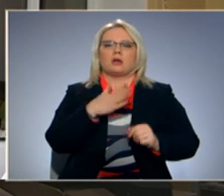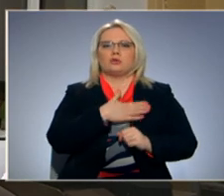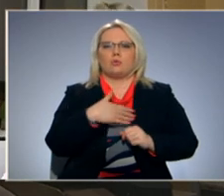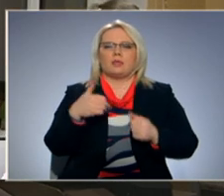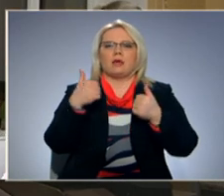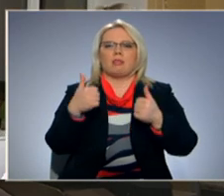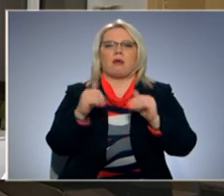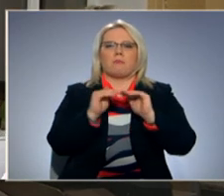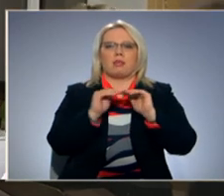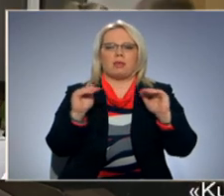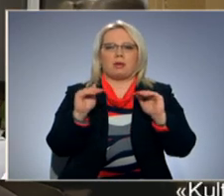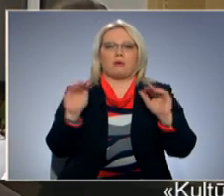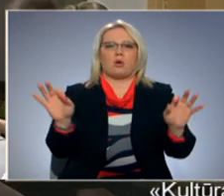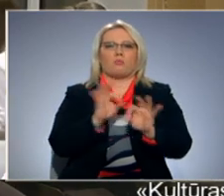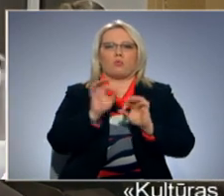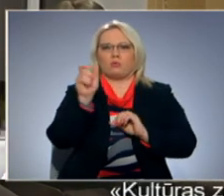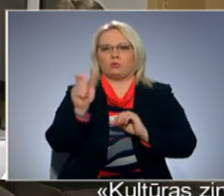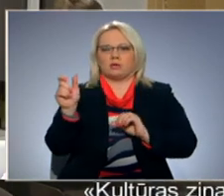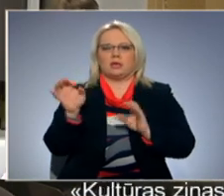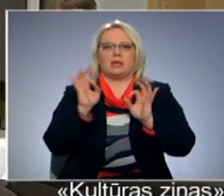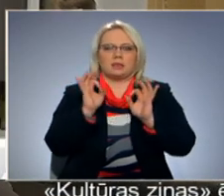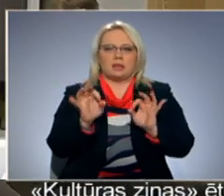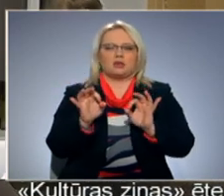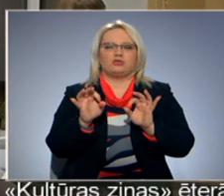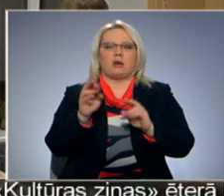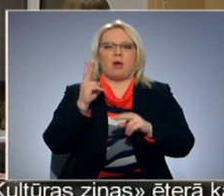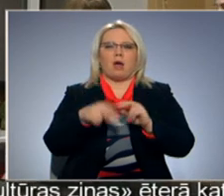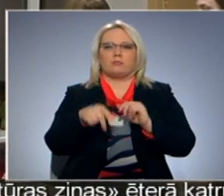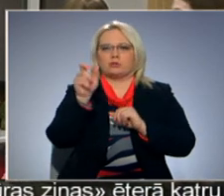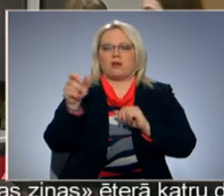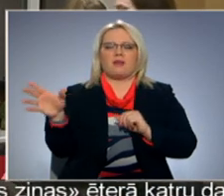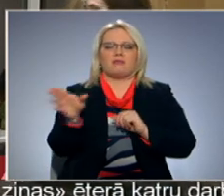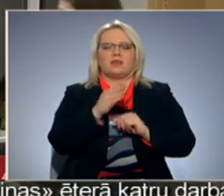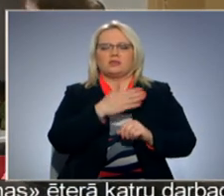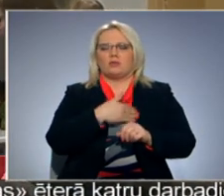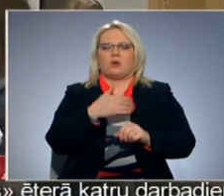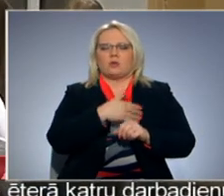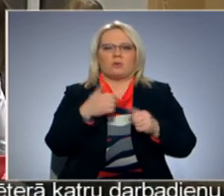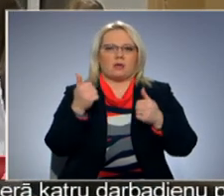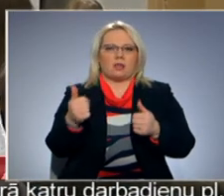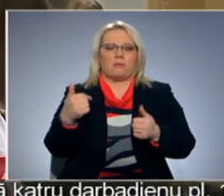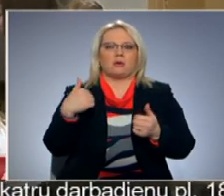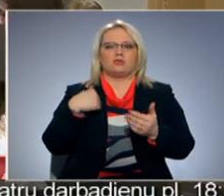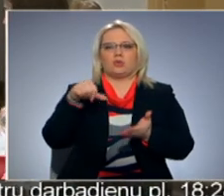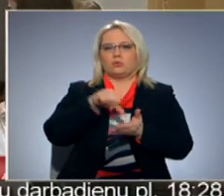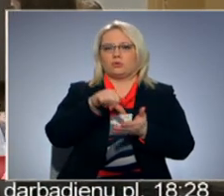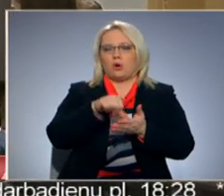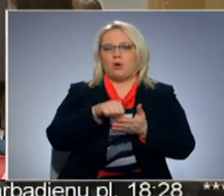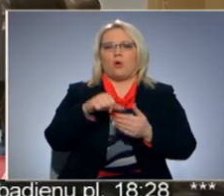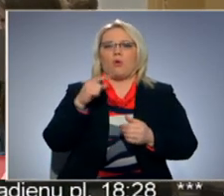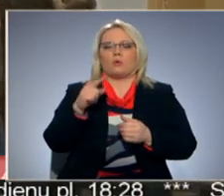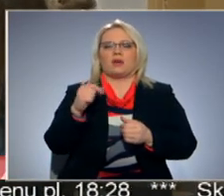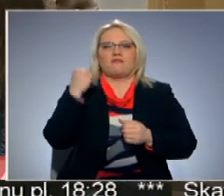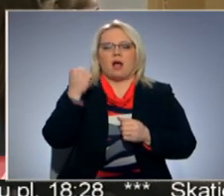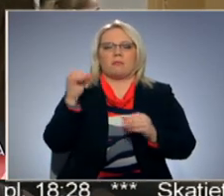laba līmeņa mūziķi tiešām absolventi visi ir ļoti ļoti labi kas šeit uzstājā un un valmieras mūzikas